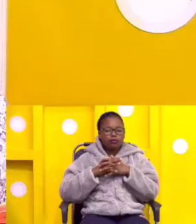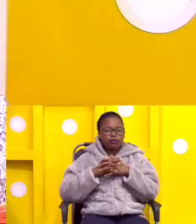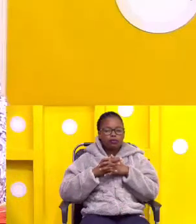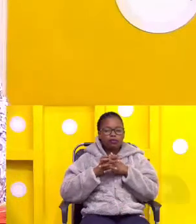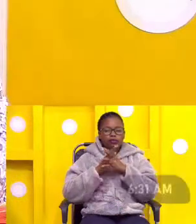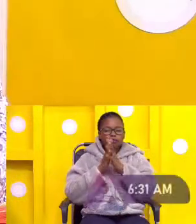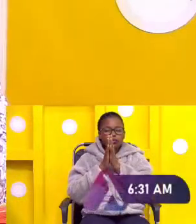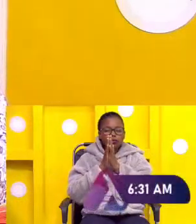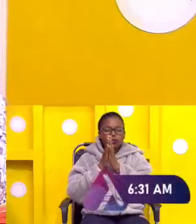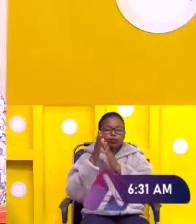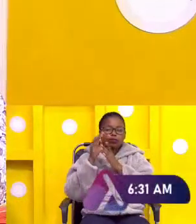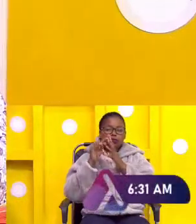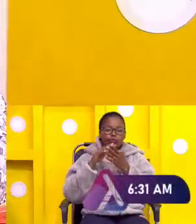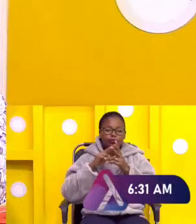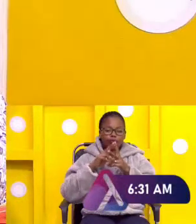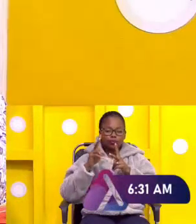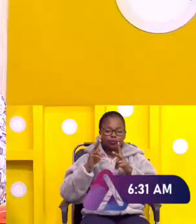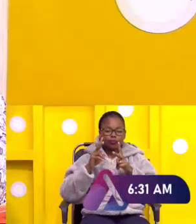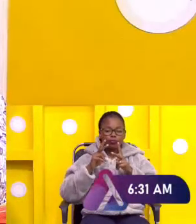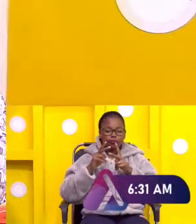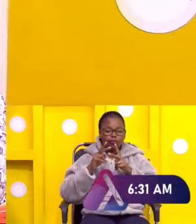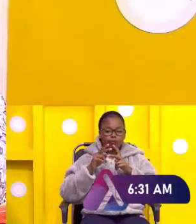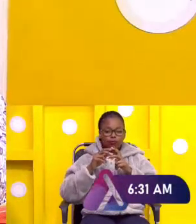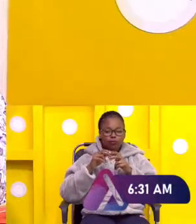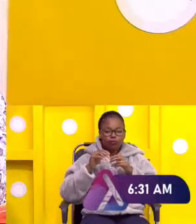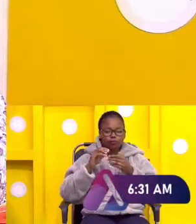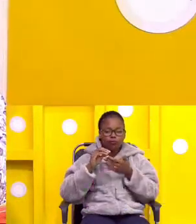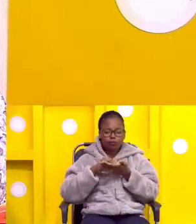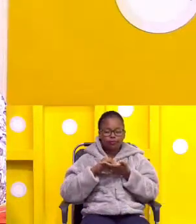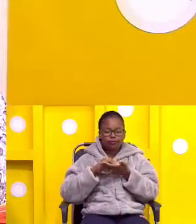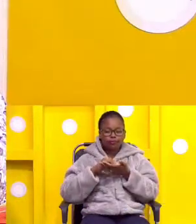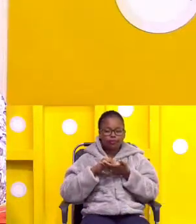Sifiwe sana Mwathani arogocwo